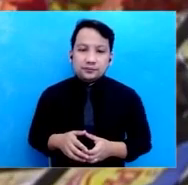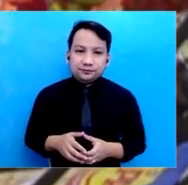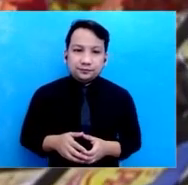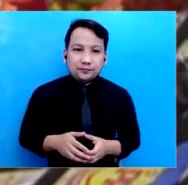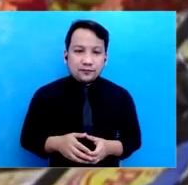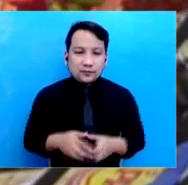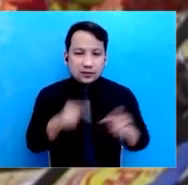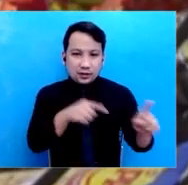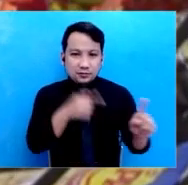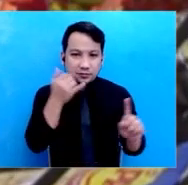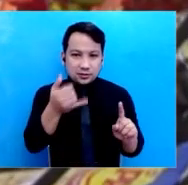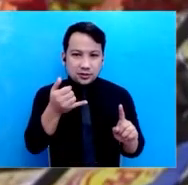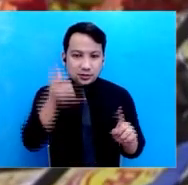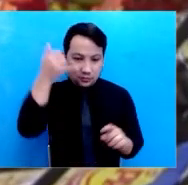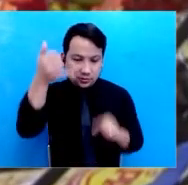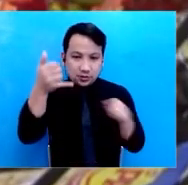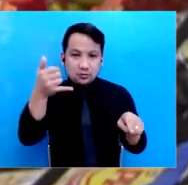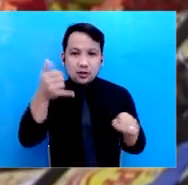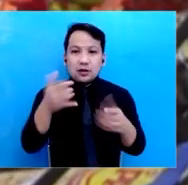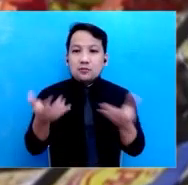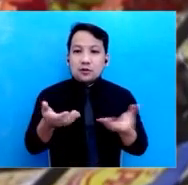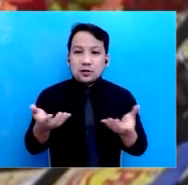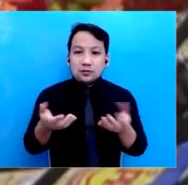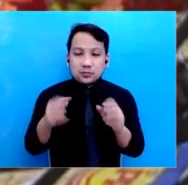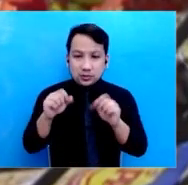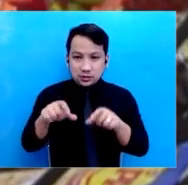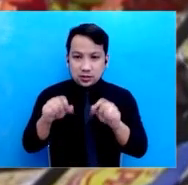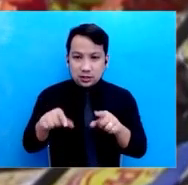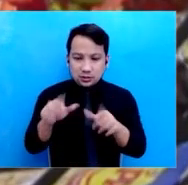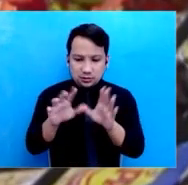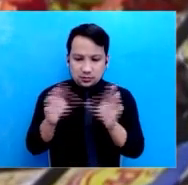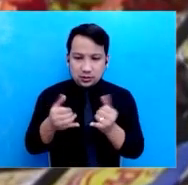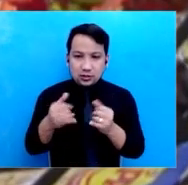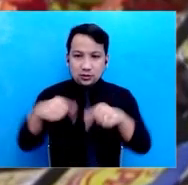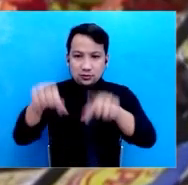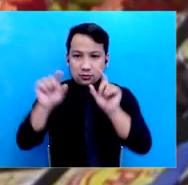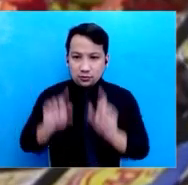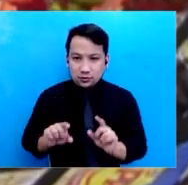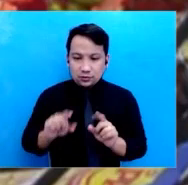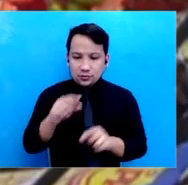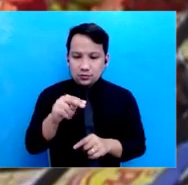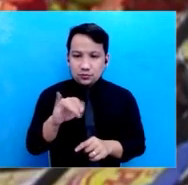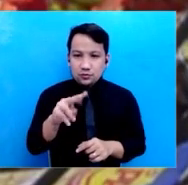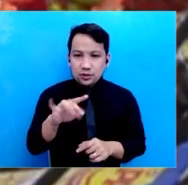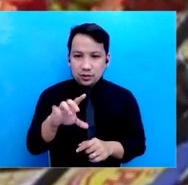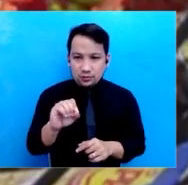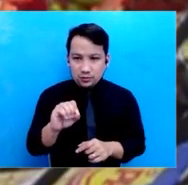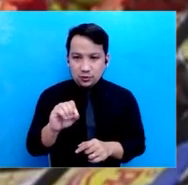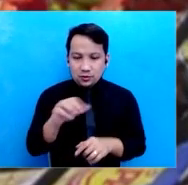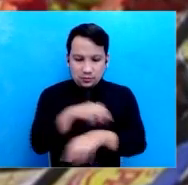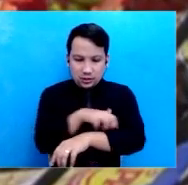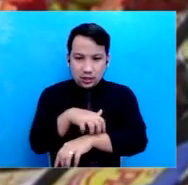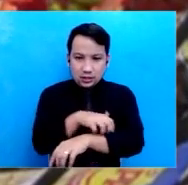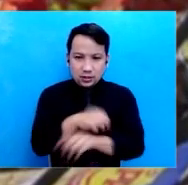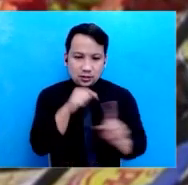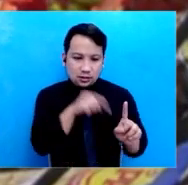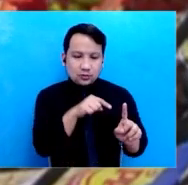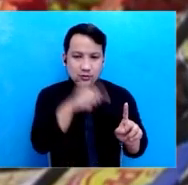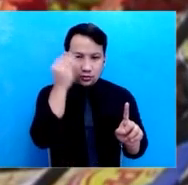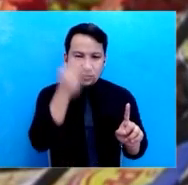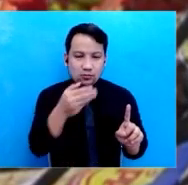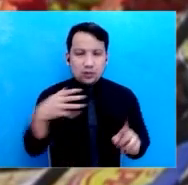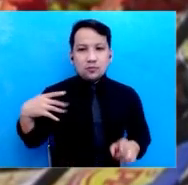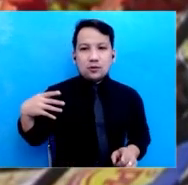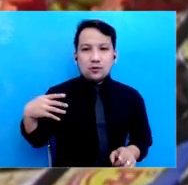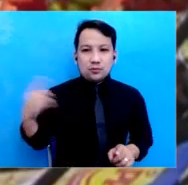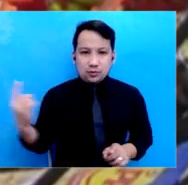Sakuha ng CCTV footage na ito sa isang tindahan sa Barangay Guadalupe Nuevo sa Makati City. Makikita ang tindero na nakaabang sa riding in